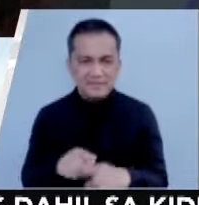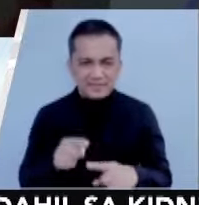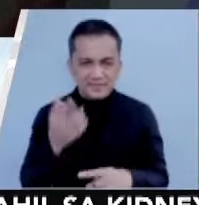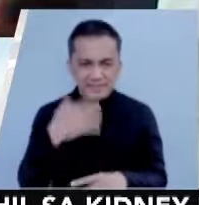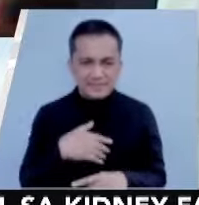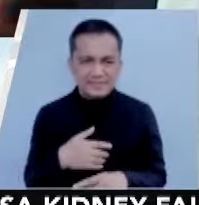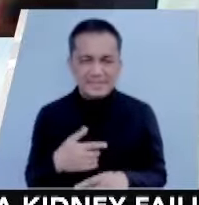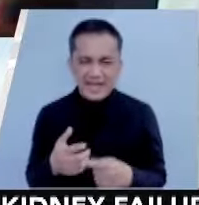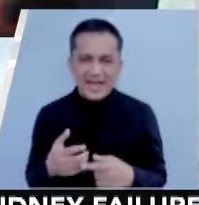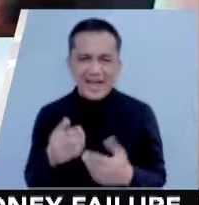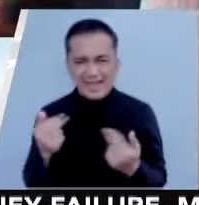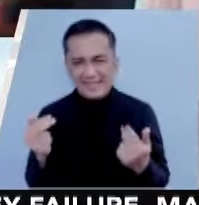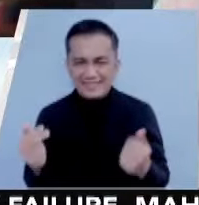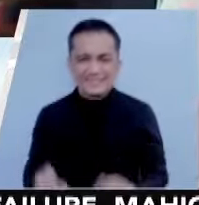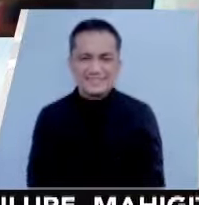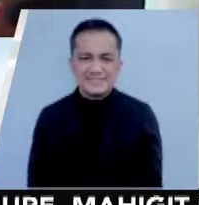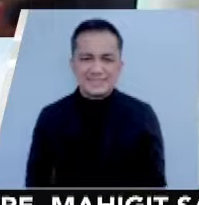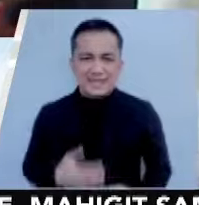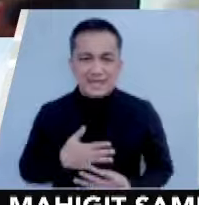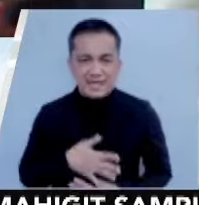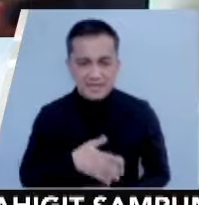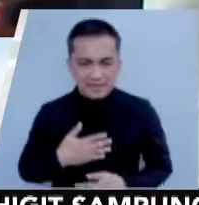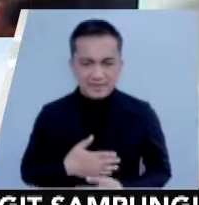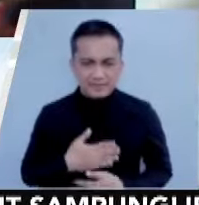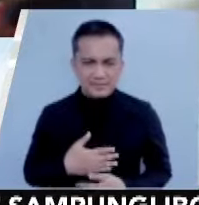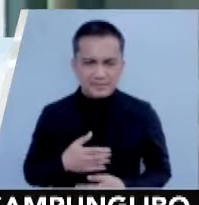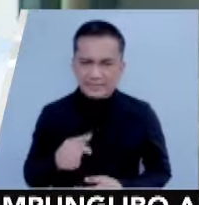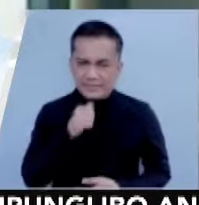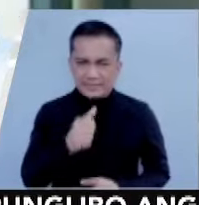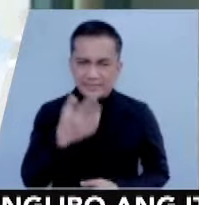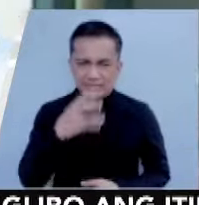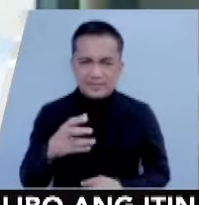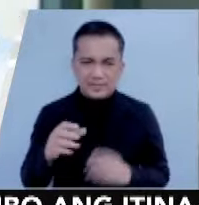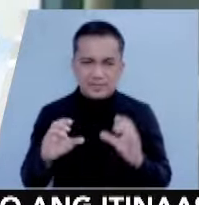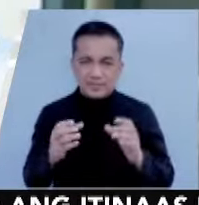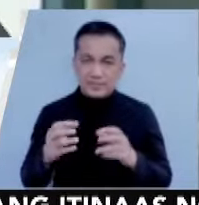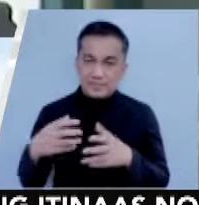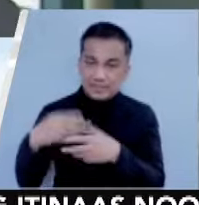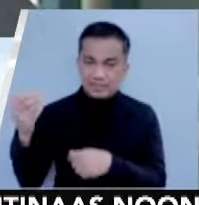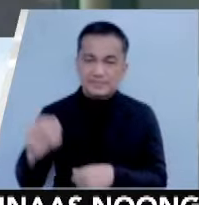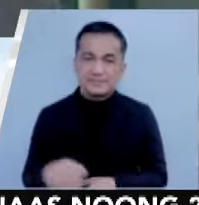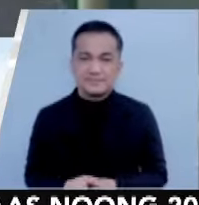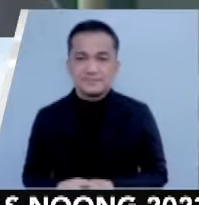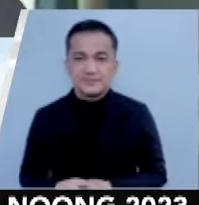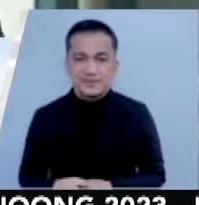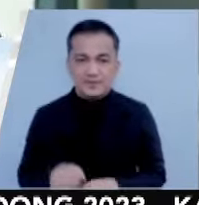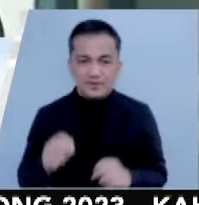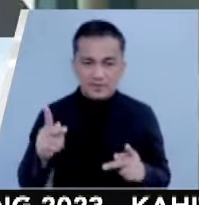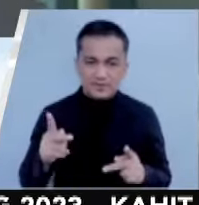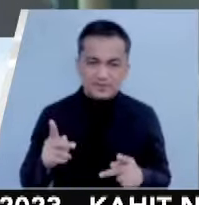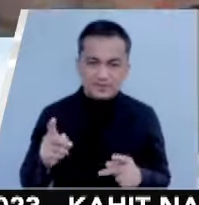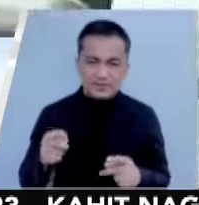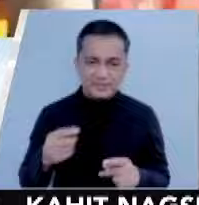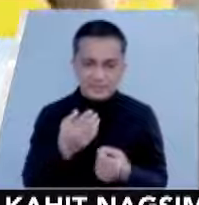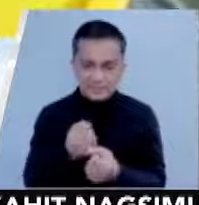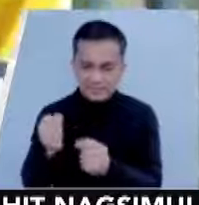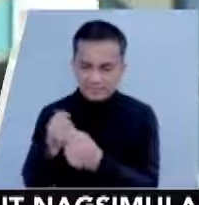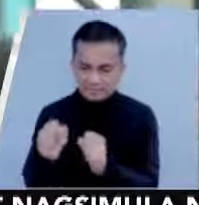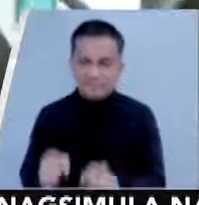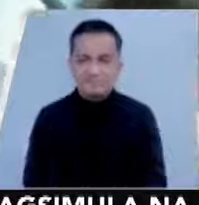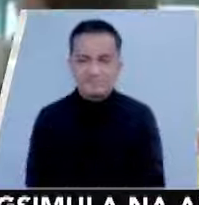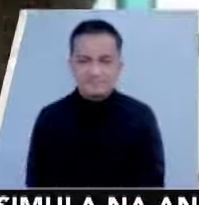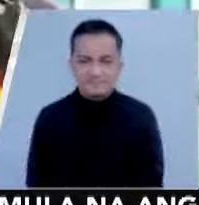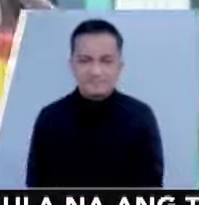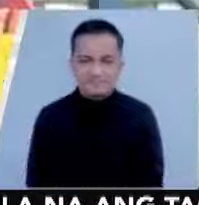things masaya siya tapos siya hindi mainit Kum pero sa labas t saka may mga Okay naman yung mga safety nila rito